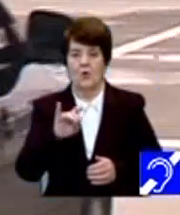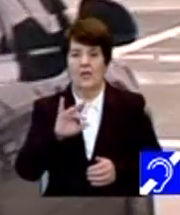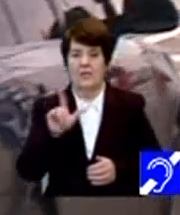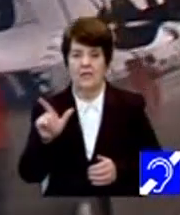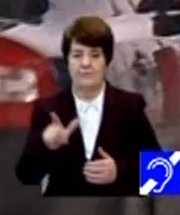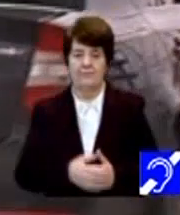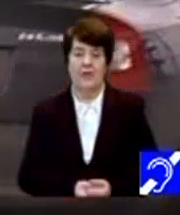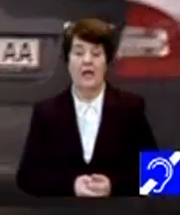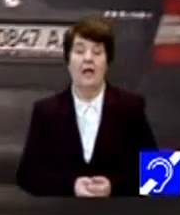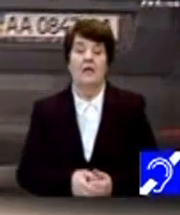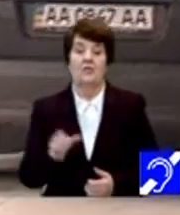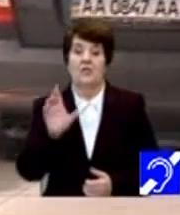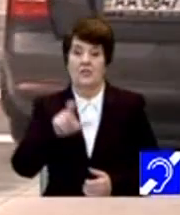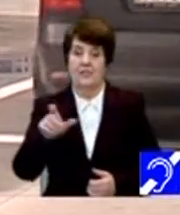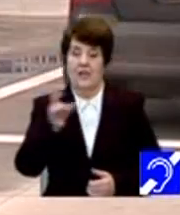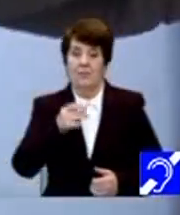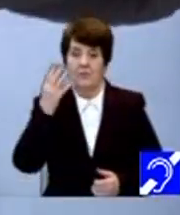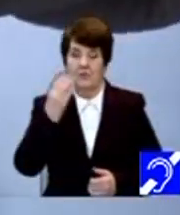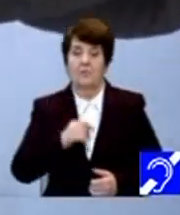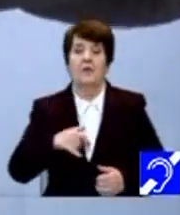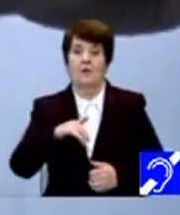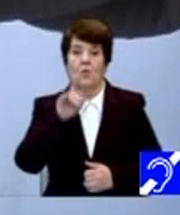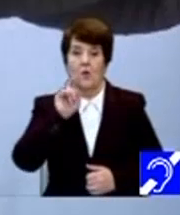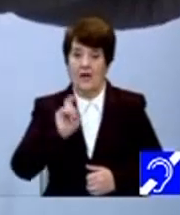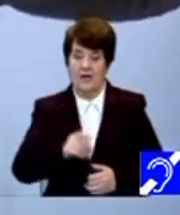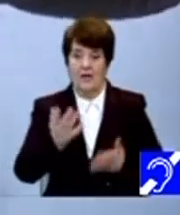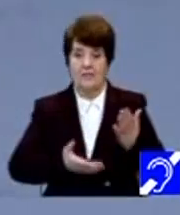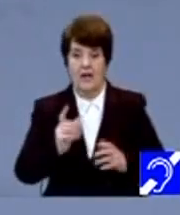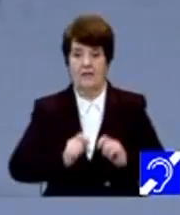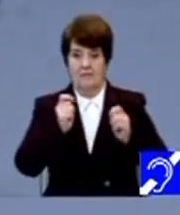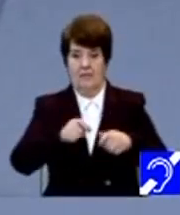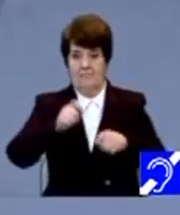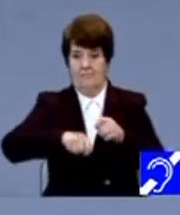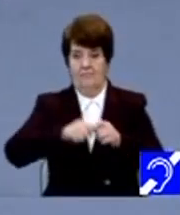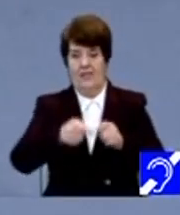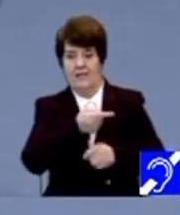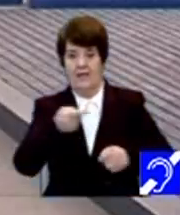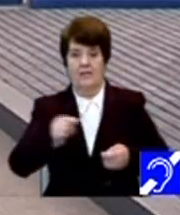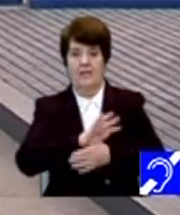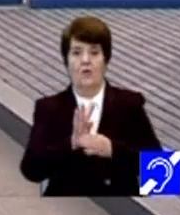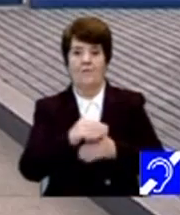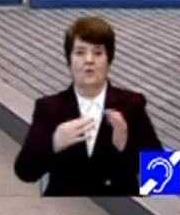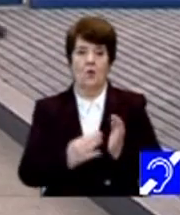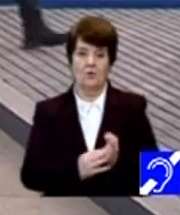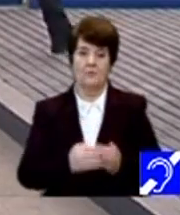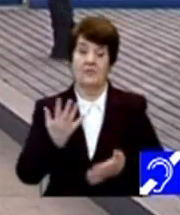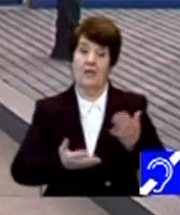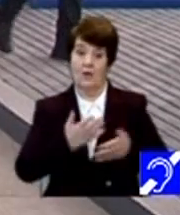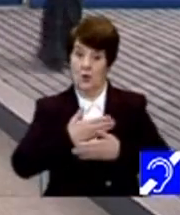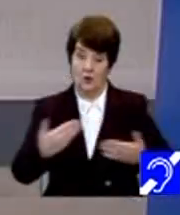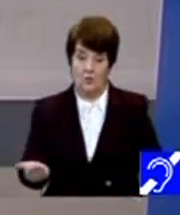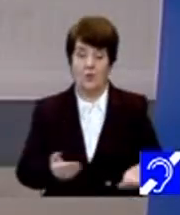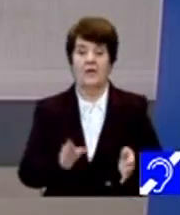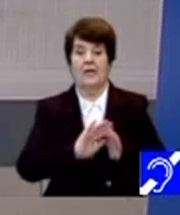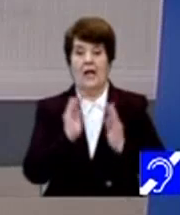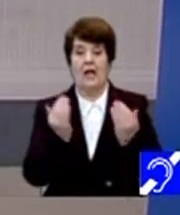și la motorină. Cetățenii Republicii Moldova pot merge în Ucraina doar dacă prezintă un test negativ la COVID-19. Cei